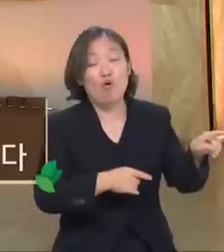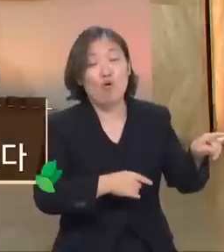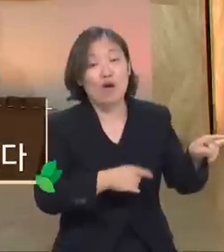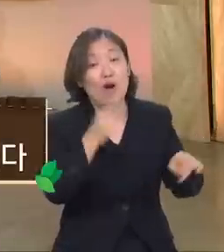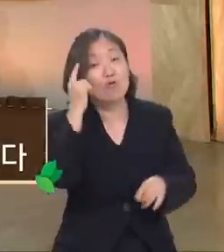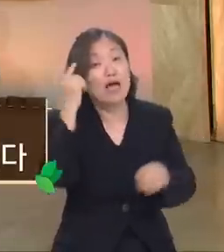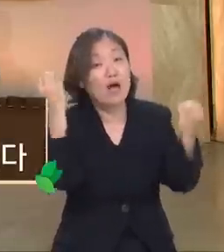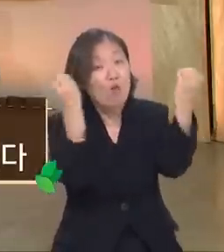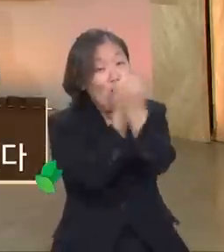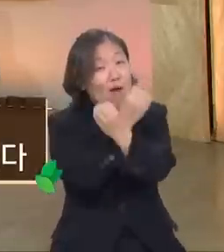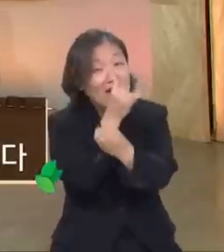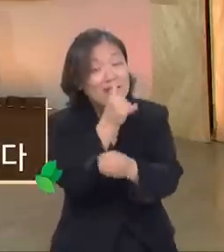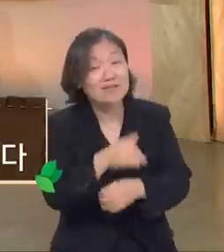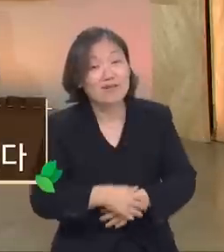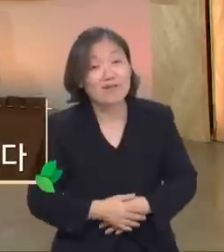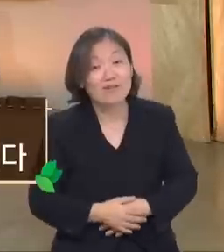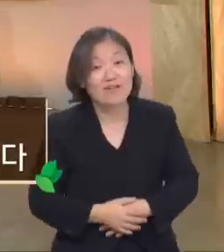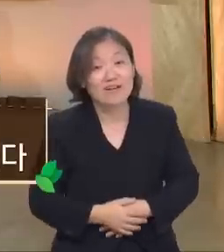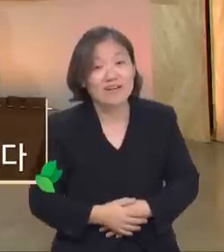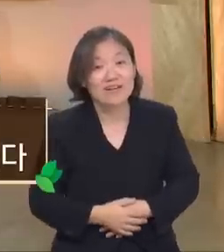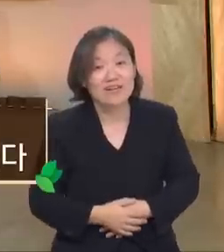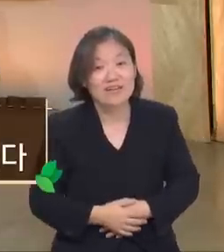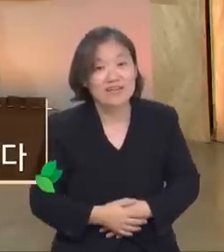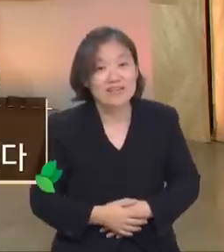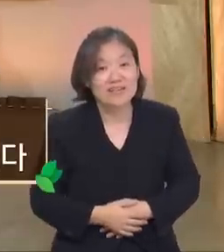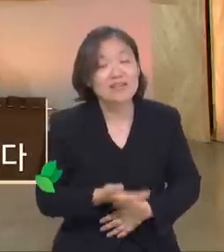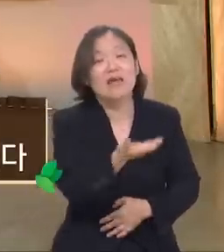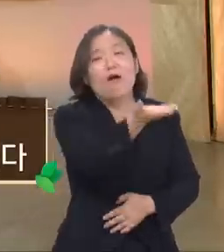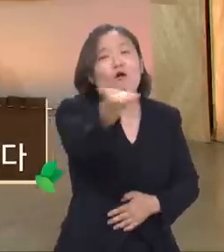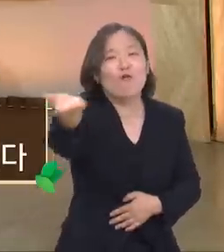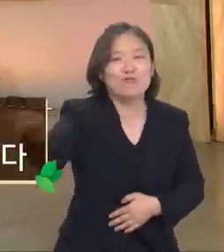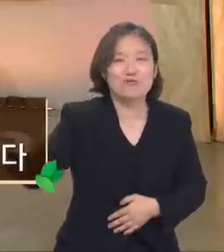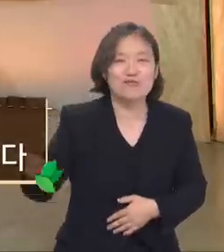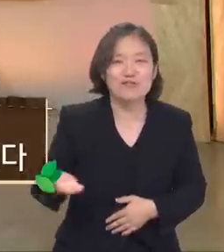이제 우리 소나무 불자님들은 그동안